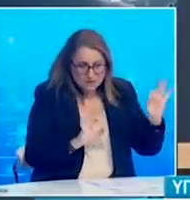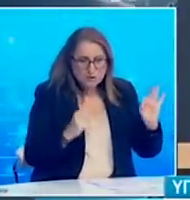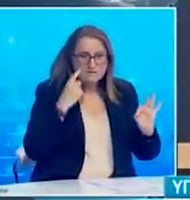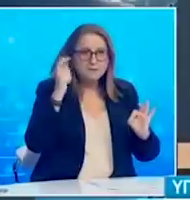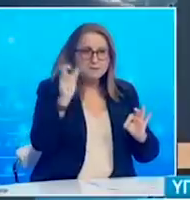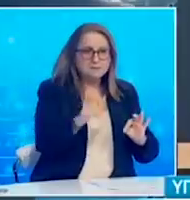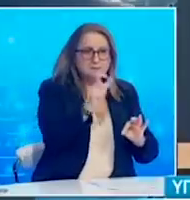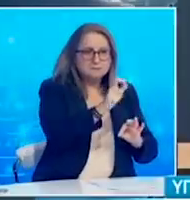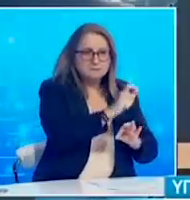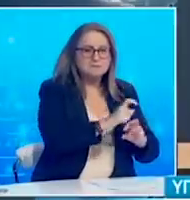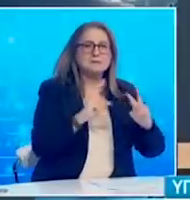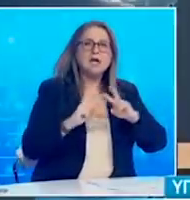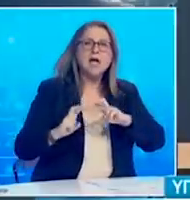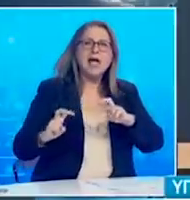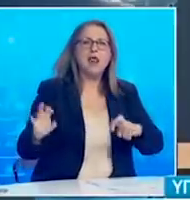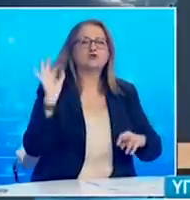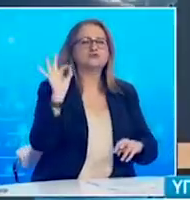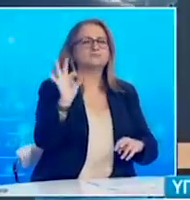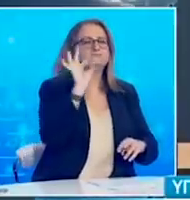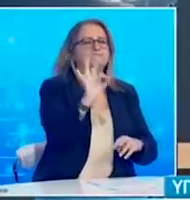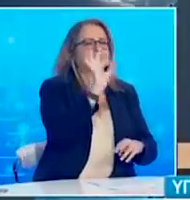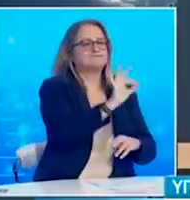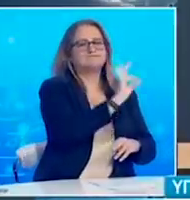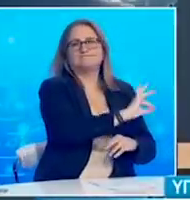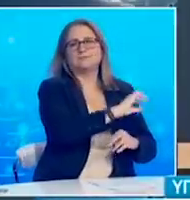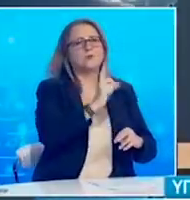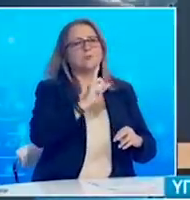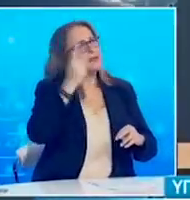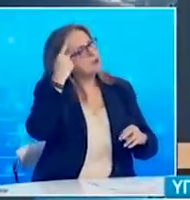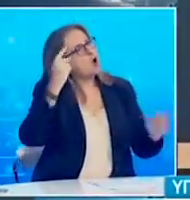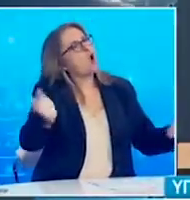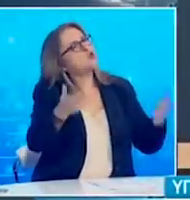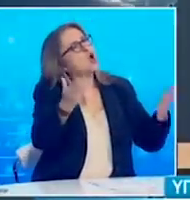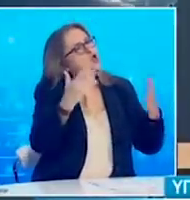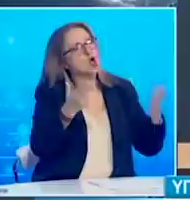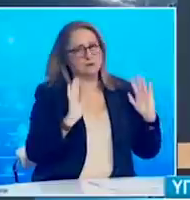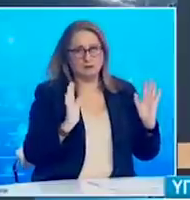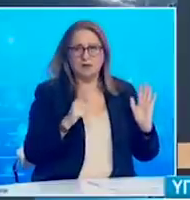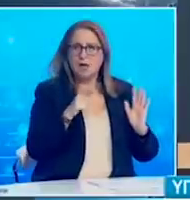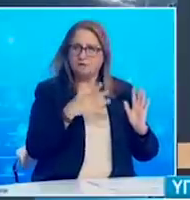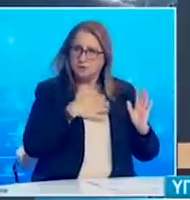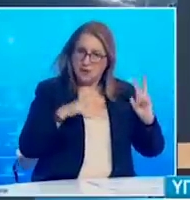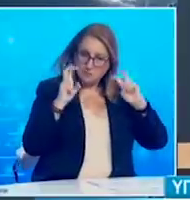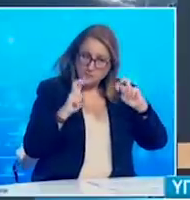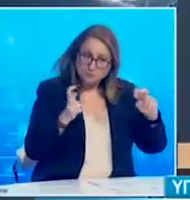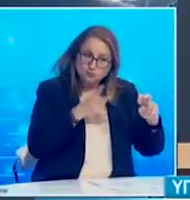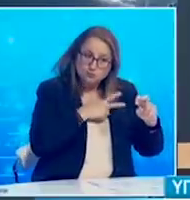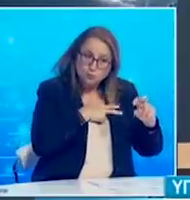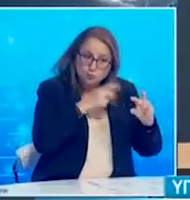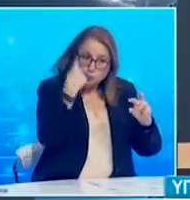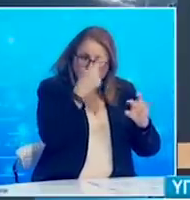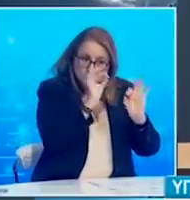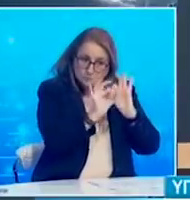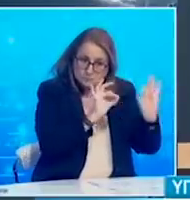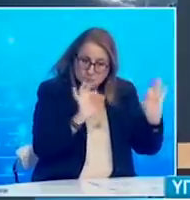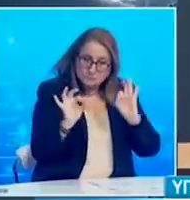με αποτέλεσμα οι έλεγχοι να είναι απόλυτα στοχευμένοι. Έτσι επιτυγχάνεται και ο εντοπισμός περισσότερων κρουσμάτων σε σχέση με τους τυχαίους ελέγχους, αλλά